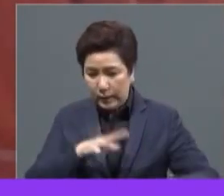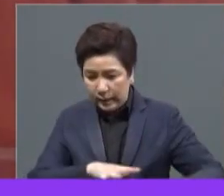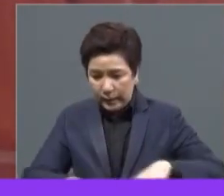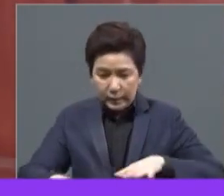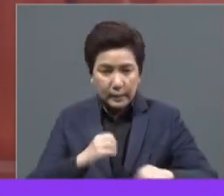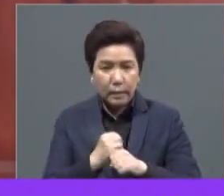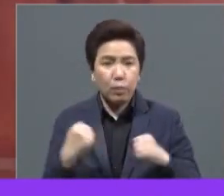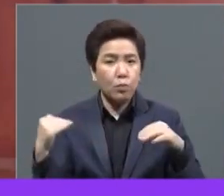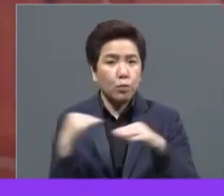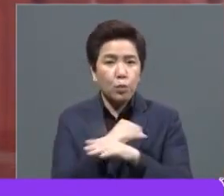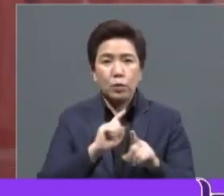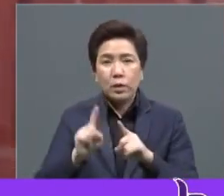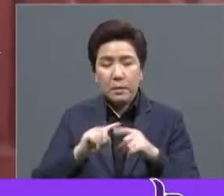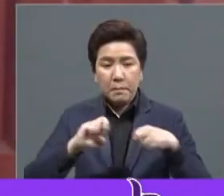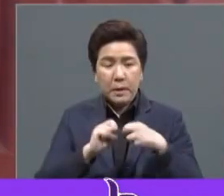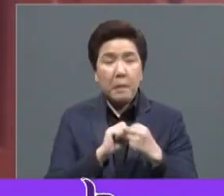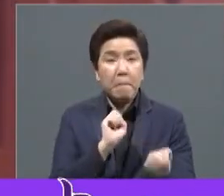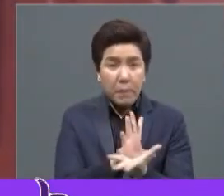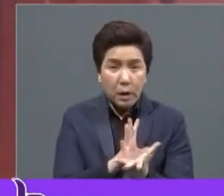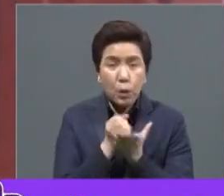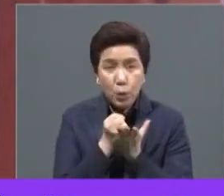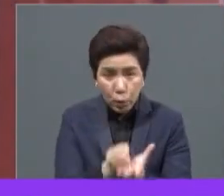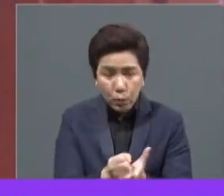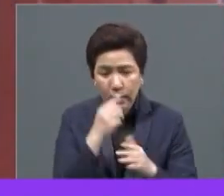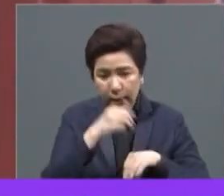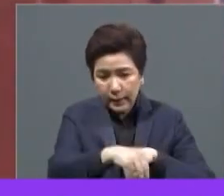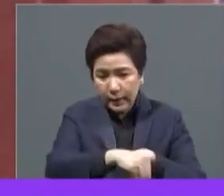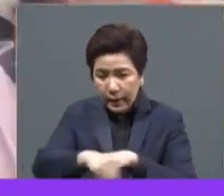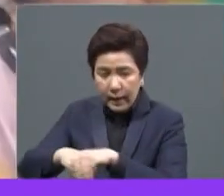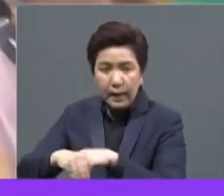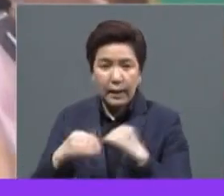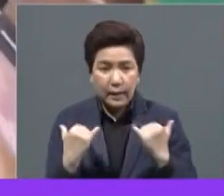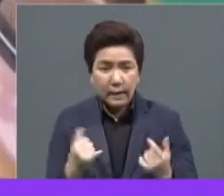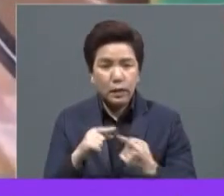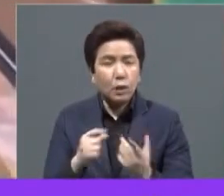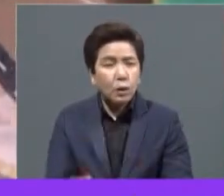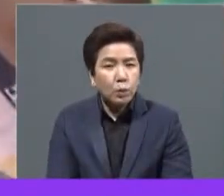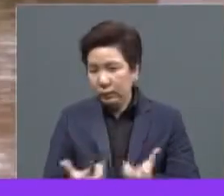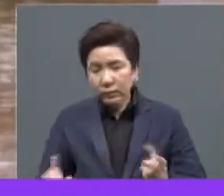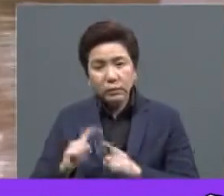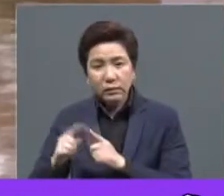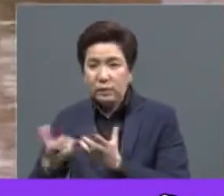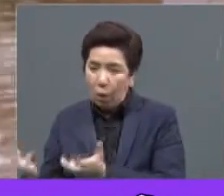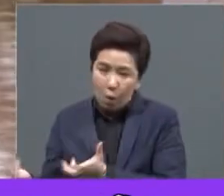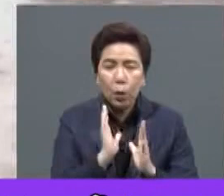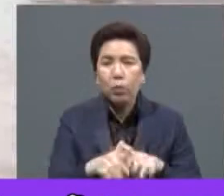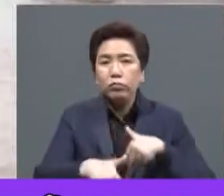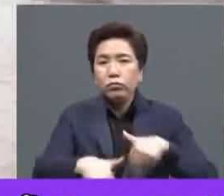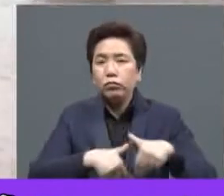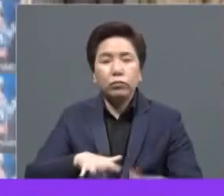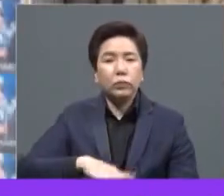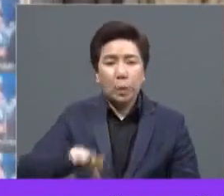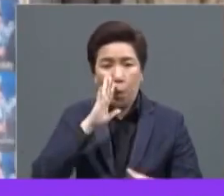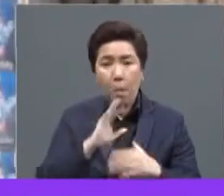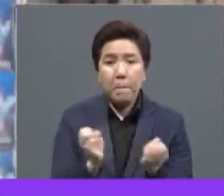care Center for theเอ่อ venerableนะครับเพื่อเป็นศูนย์กลางในการให้ความช่วยเหลือดูแลกลุ่มเยียวยาเปราะบางจากภัย